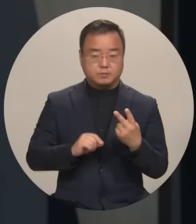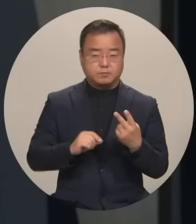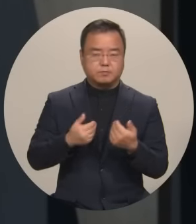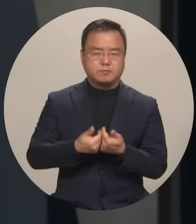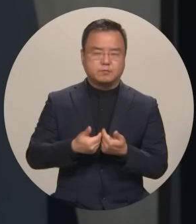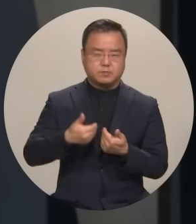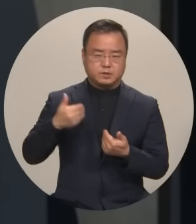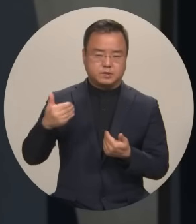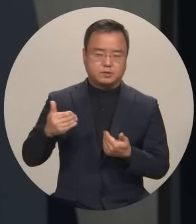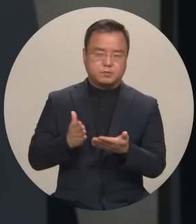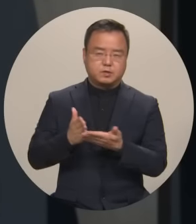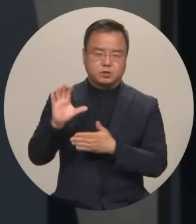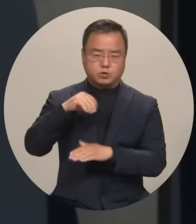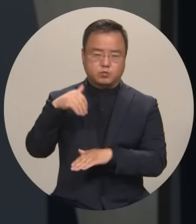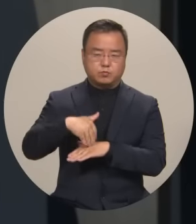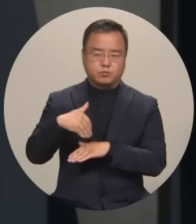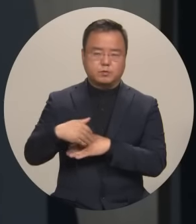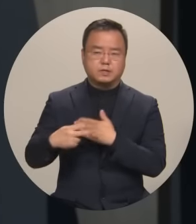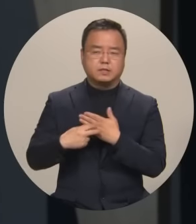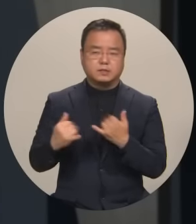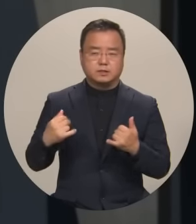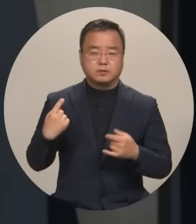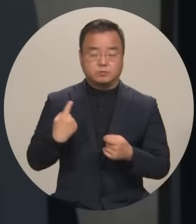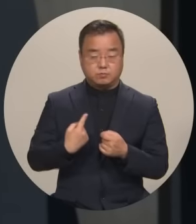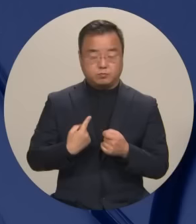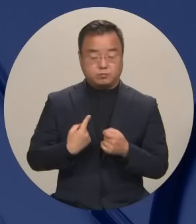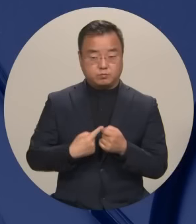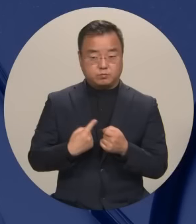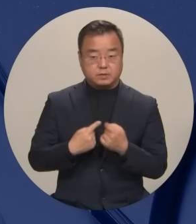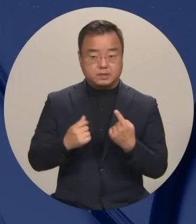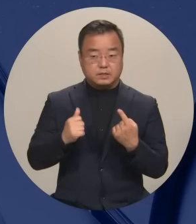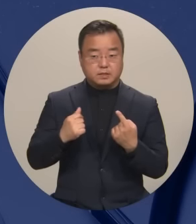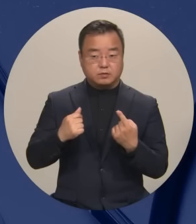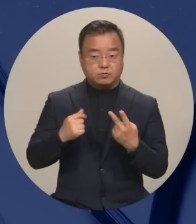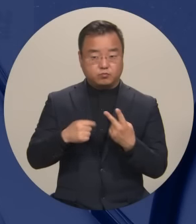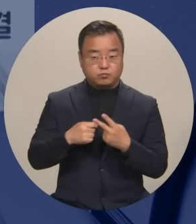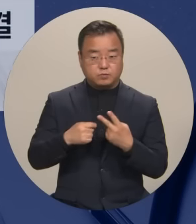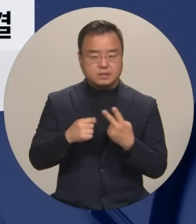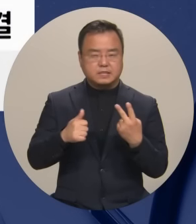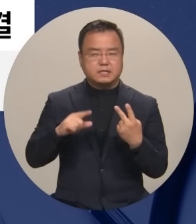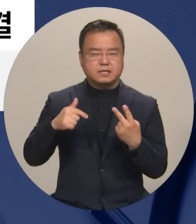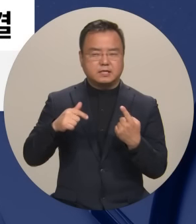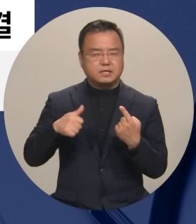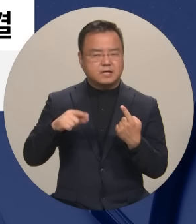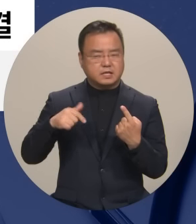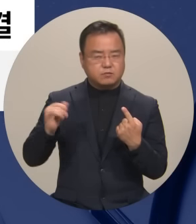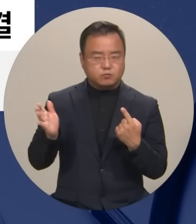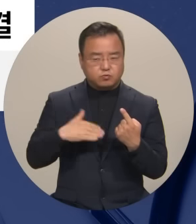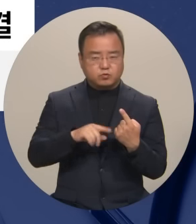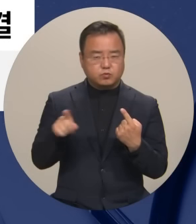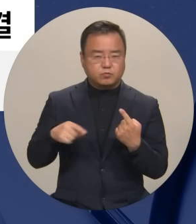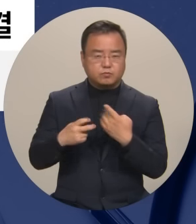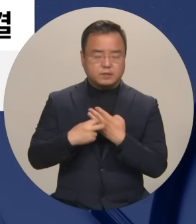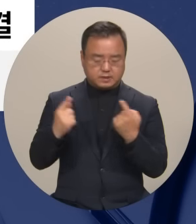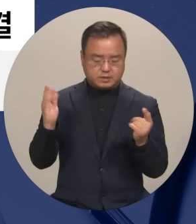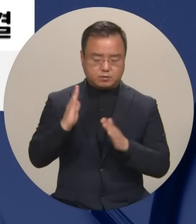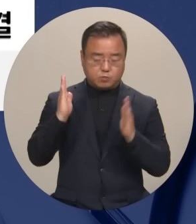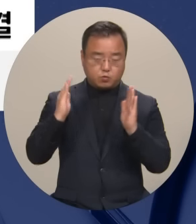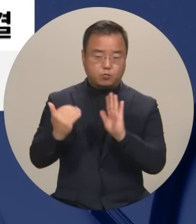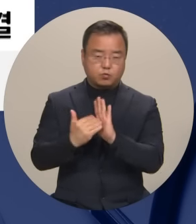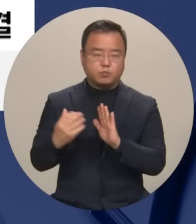떠난 전공의들이 있습니다 그리고 올 1학기부터 수업을 거부하고 집단으로 휴학계를 제출한 의대생들의 집단 행동 있고요 어